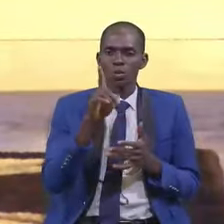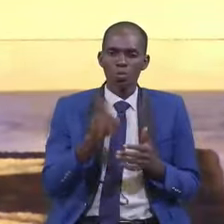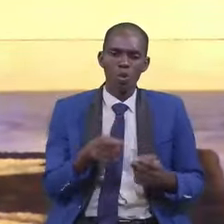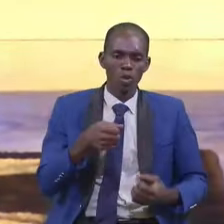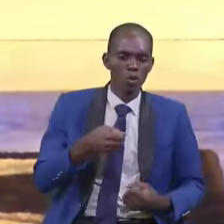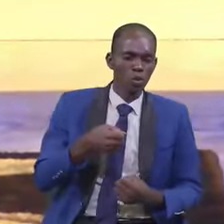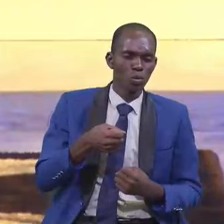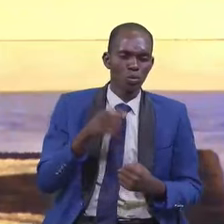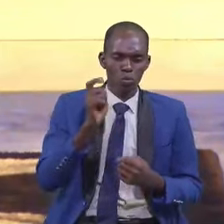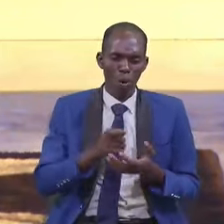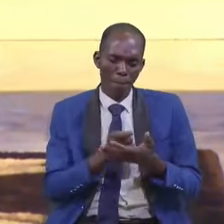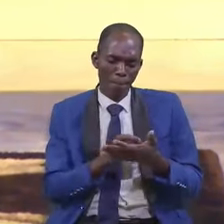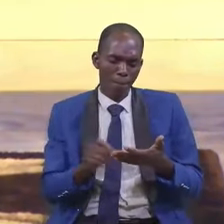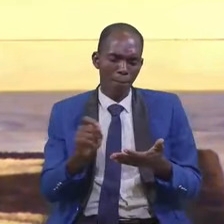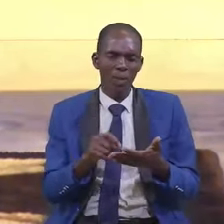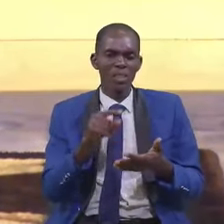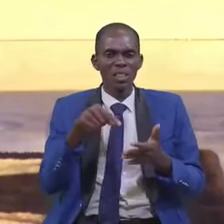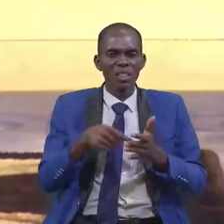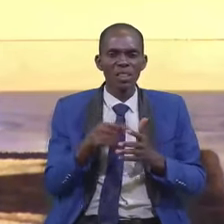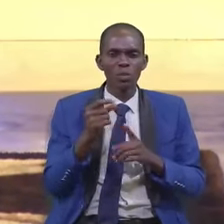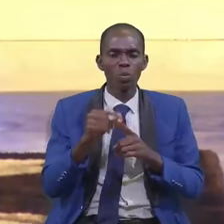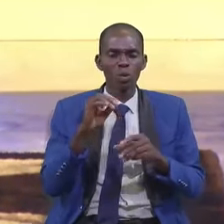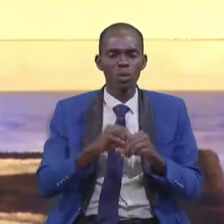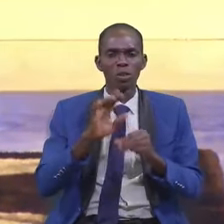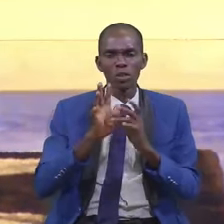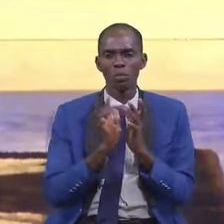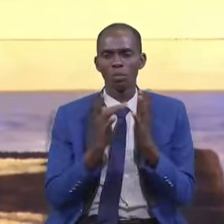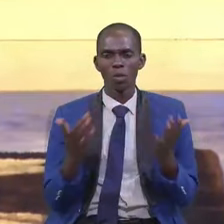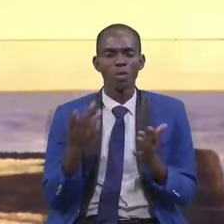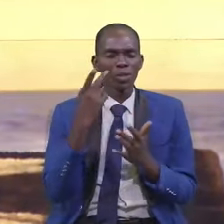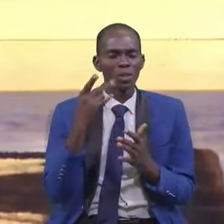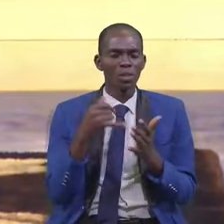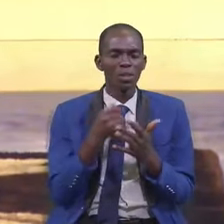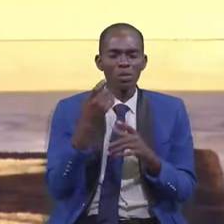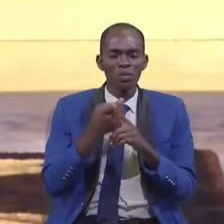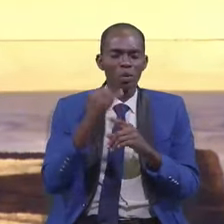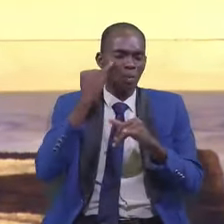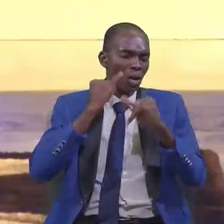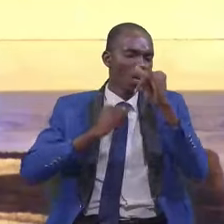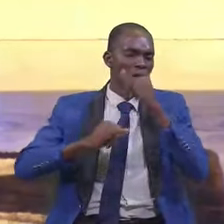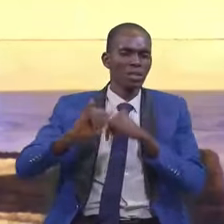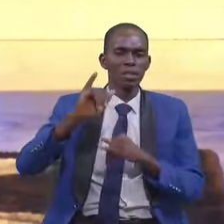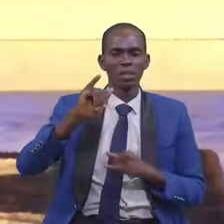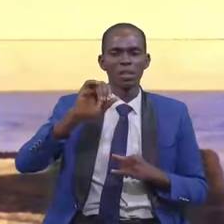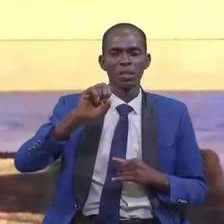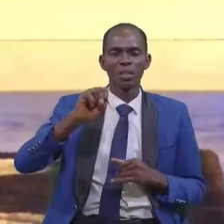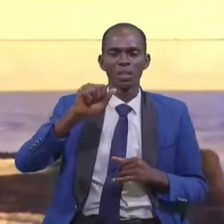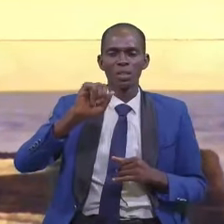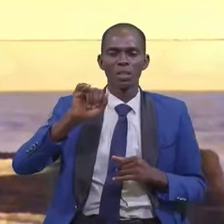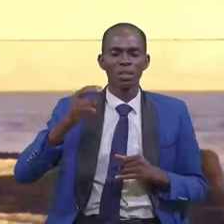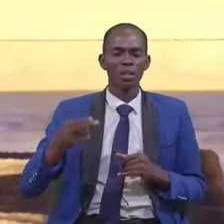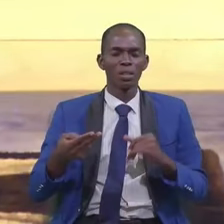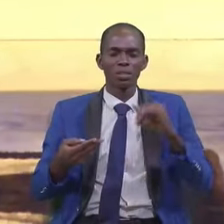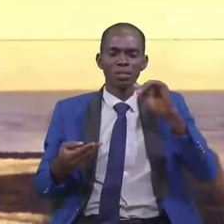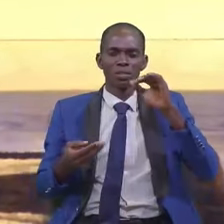Ce que je vais vous montrer maintenant. Voyons, Ésaïe 36. Ésaïe 36. Je